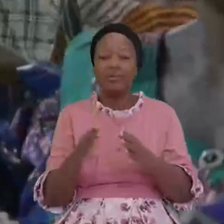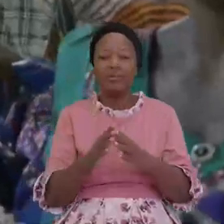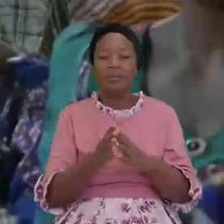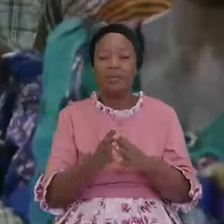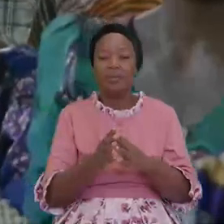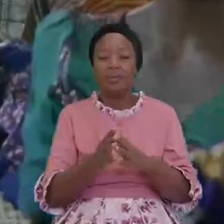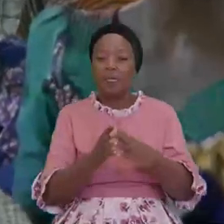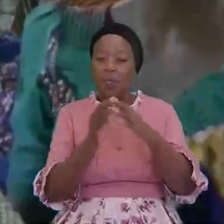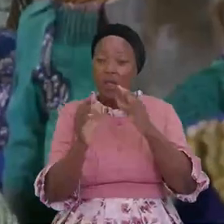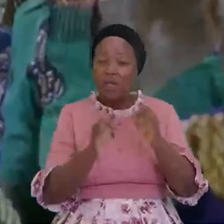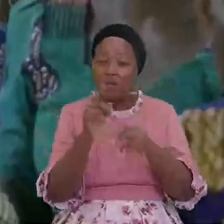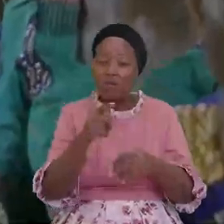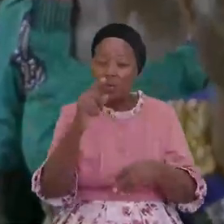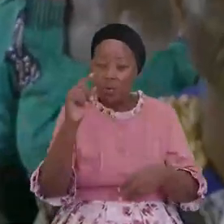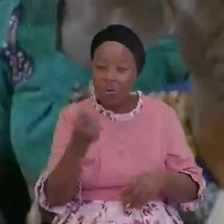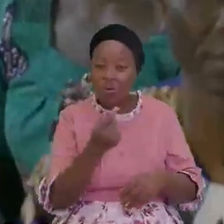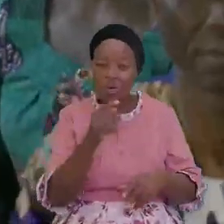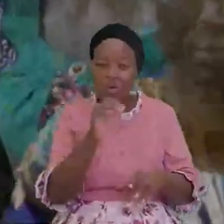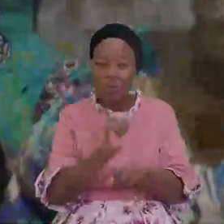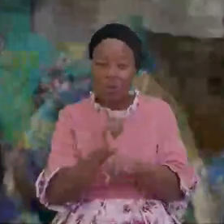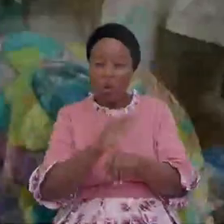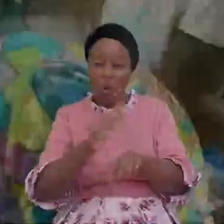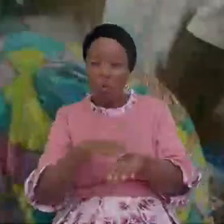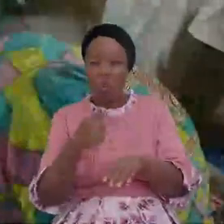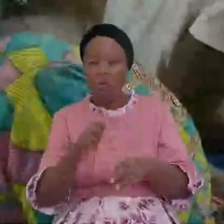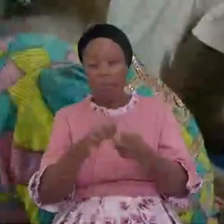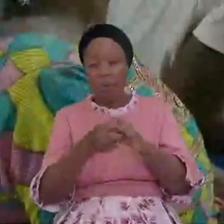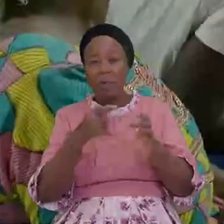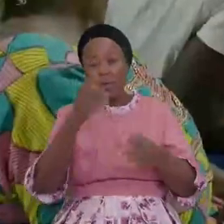Si tu meurs, tu veux aller au ciel.